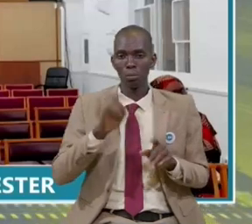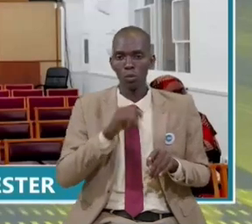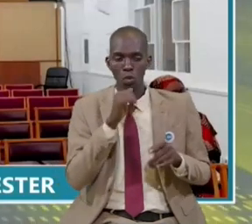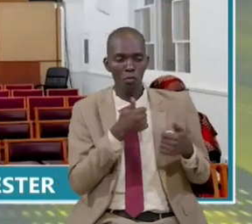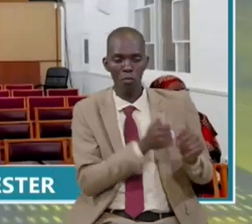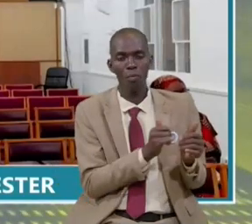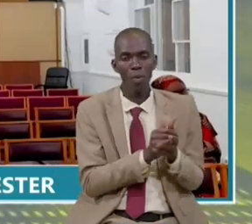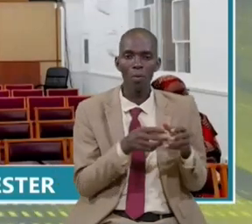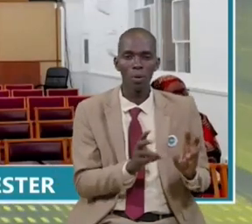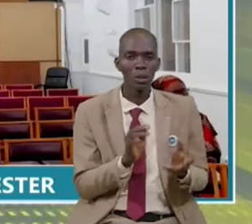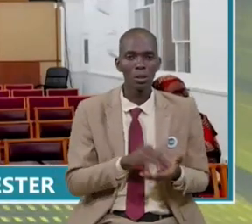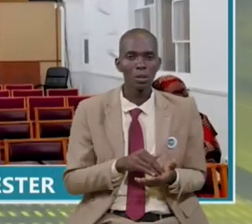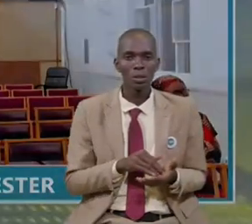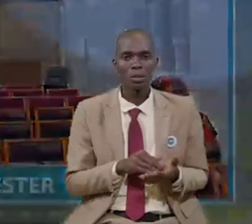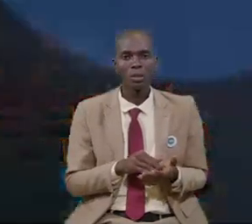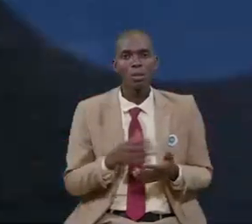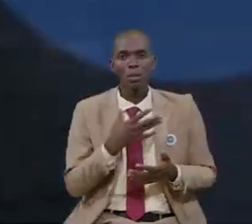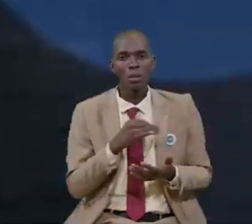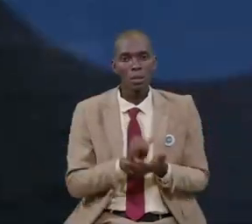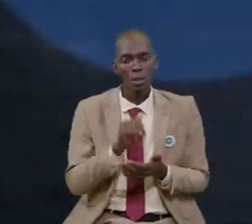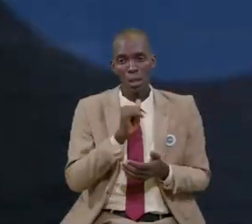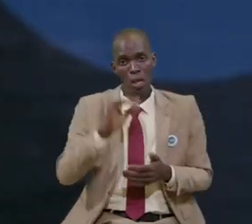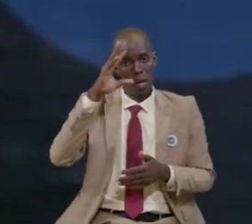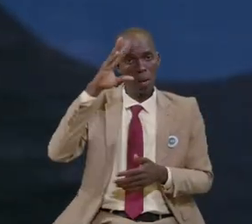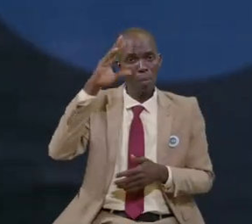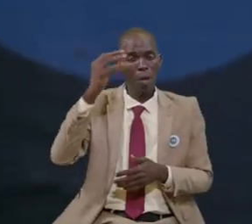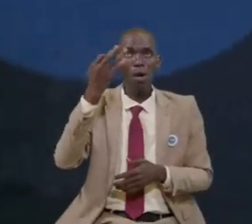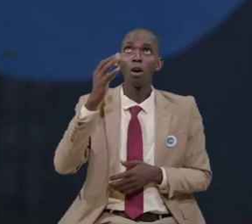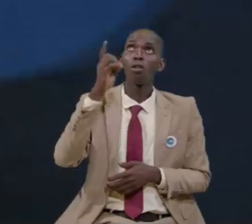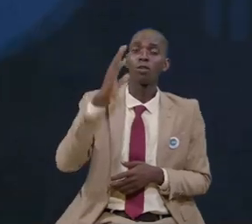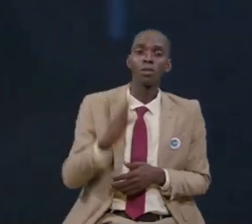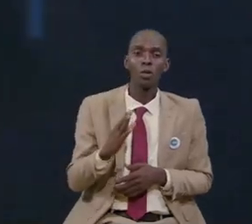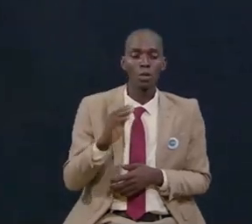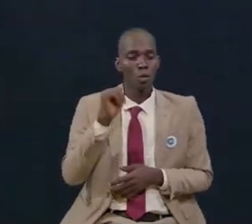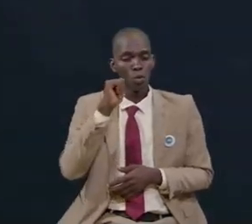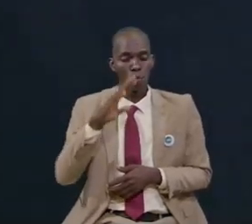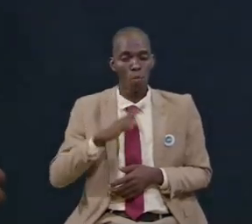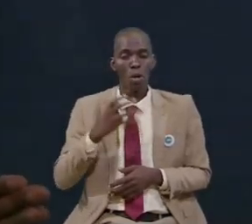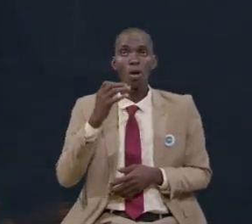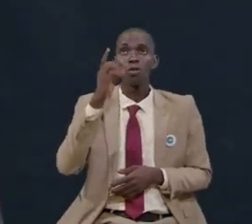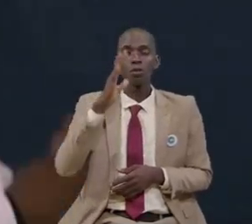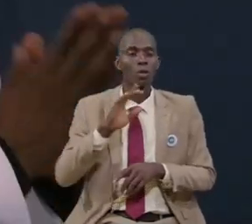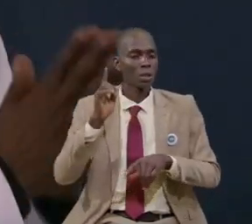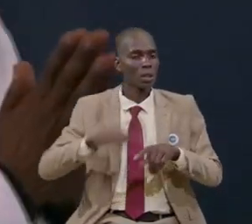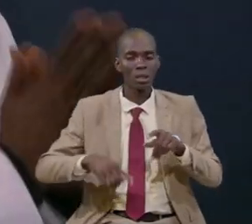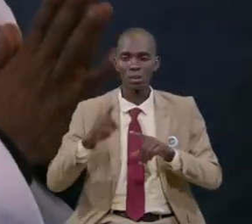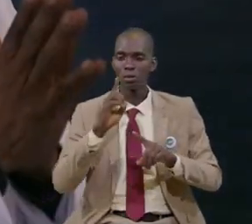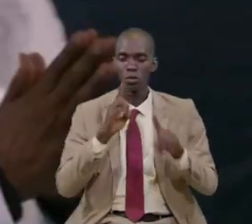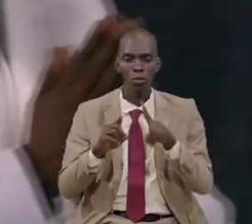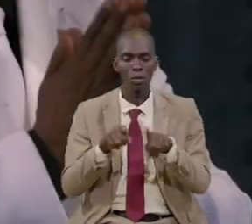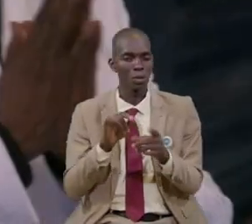à cette direction. Homme de Dieu, femme de Dieu, ne dis pas de telles choses, ne fais pas de telles